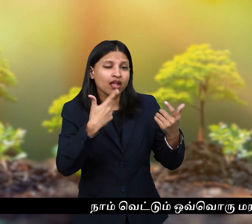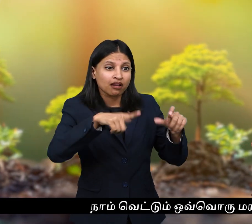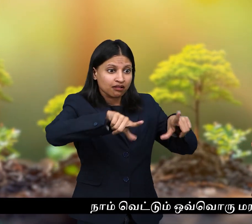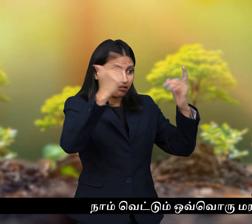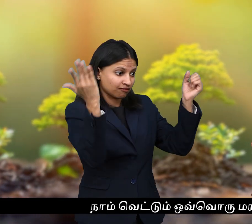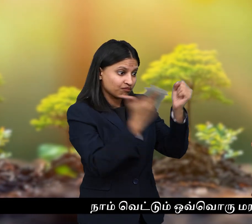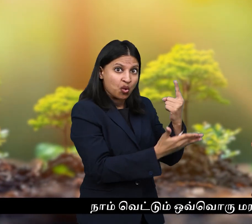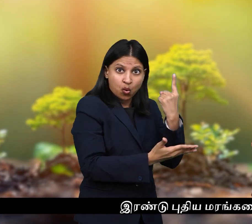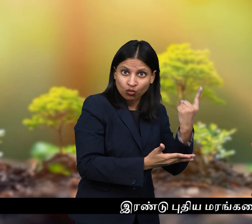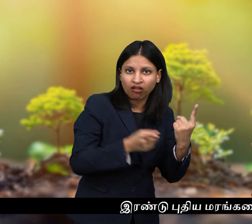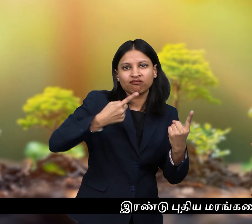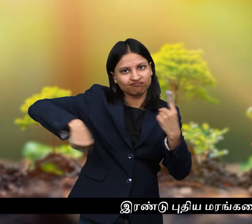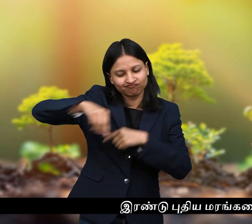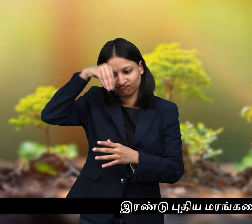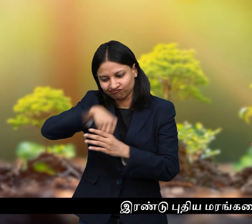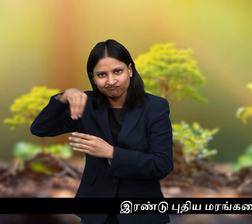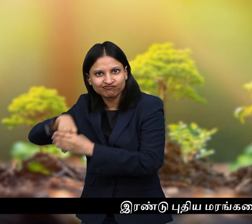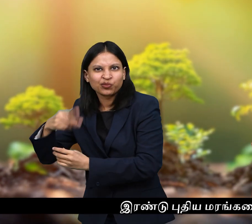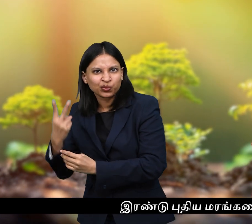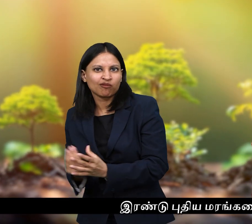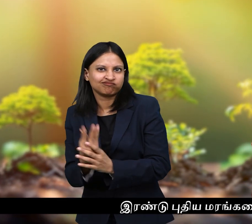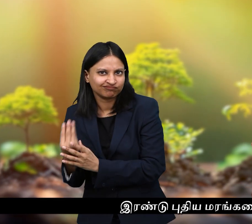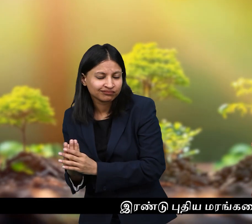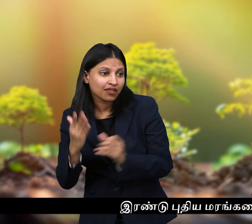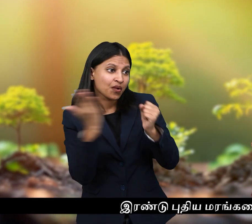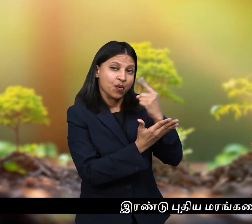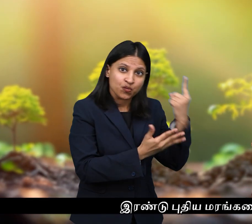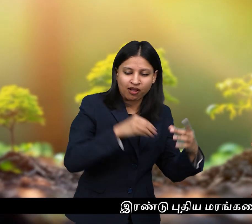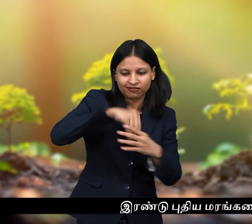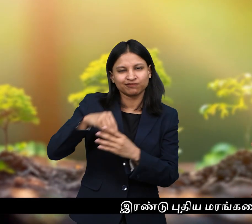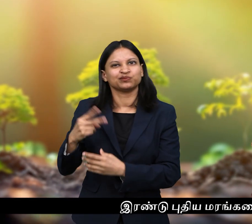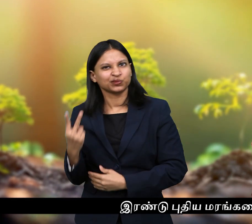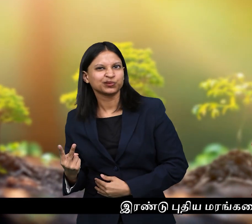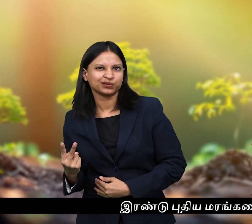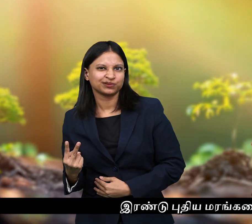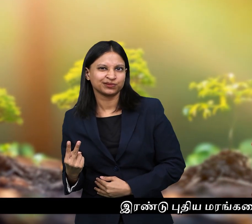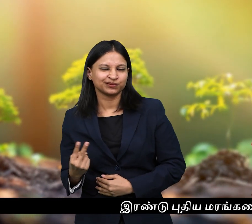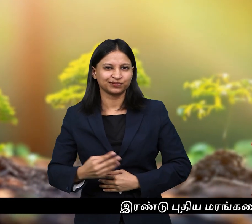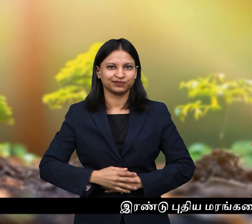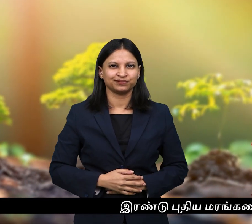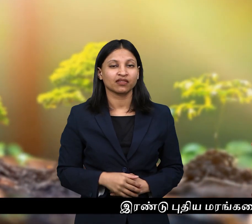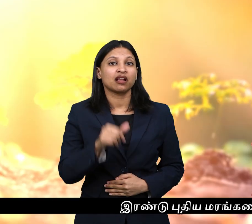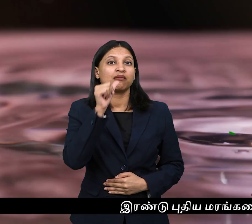மரத்திற்கும் பதிலாக குறைந்தது 2 புதிய மரங்களையாவது நட வேண்டும்.